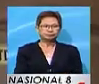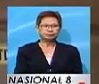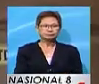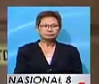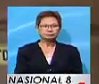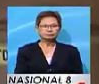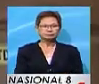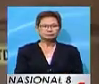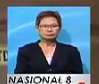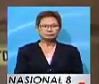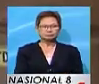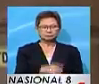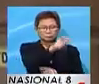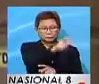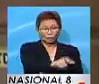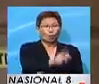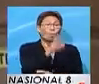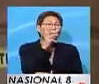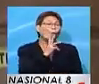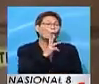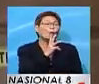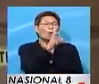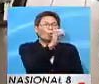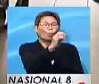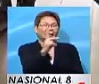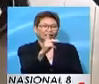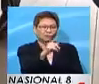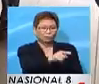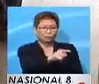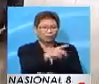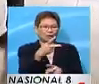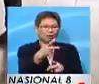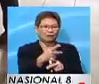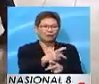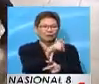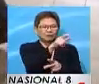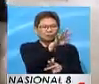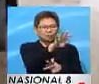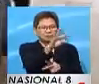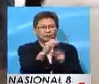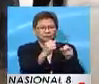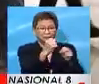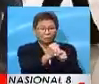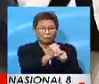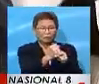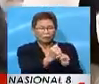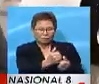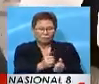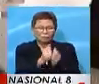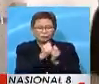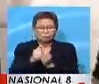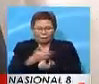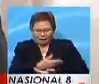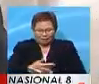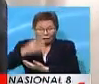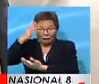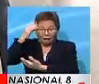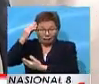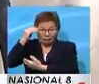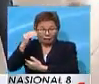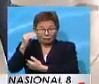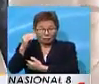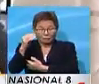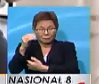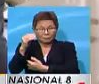kesalahan tertuduh seorang wanita Oku kali Yamah komaran 49 tahun bersama anak lelakinya muhes Kumar